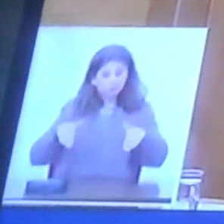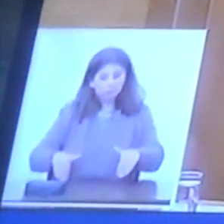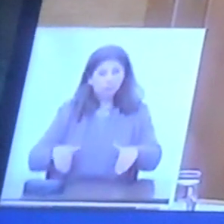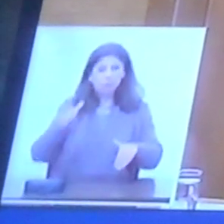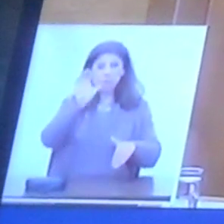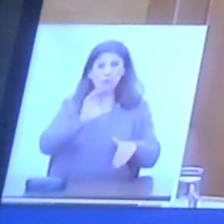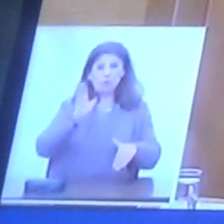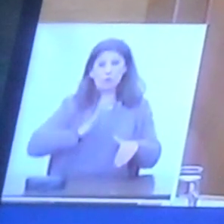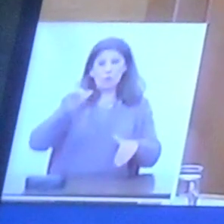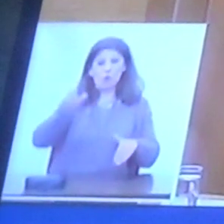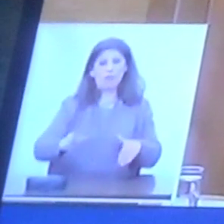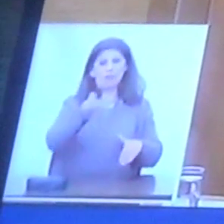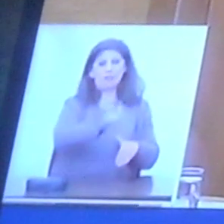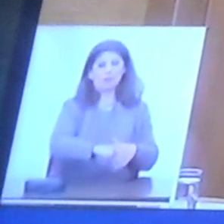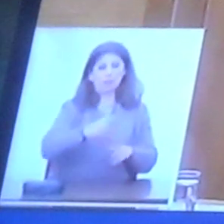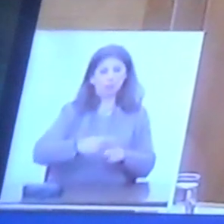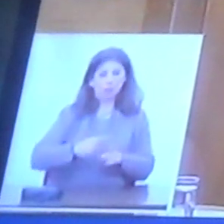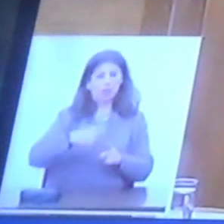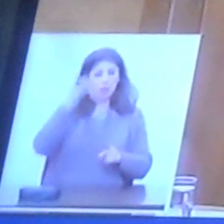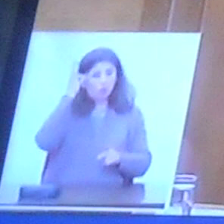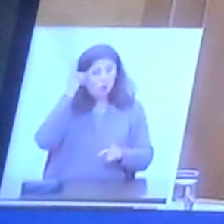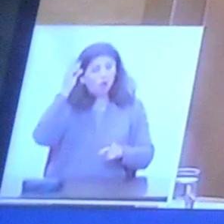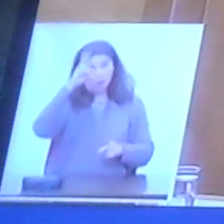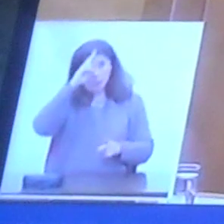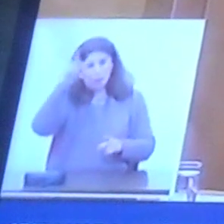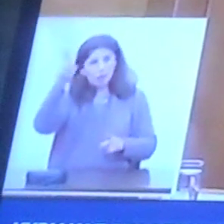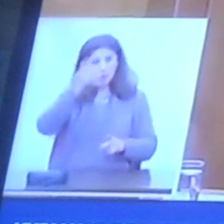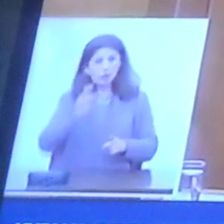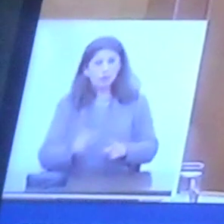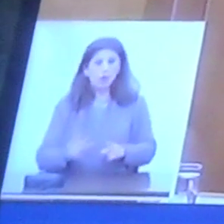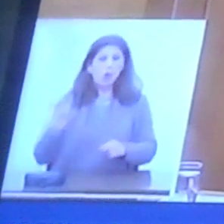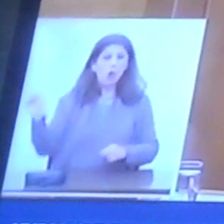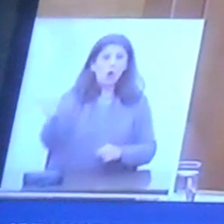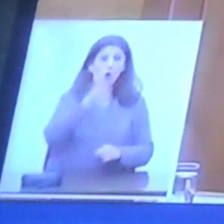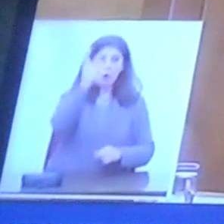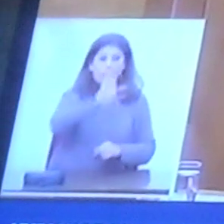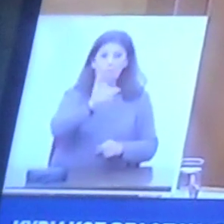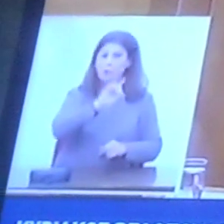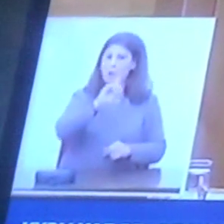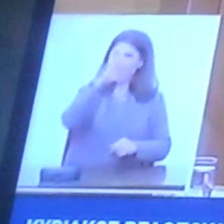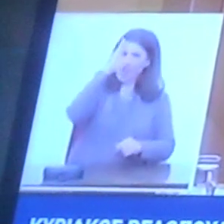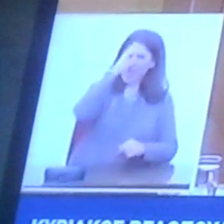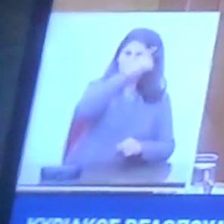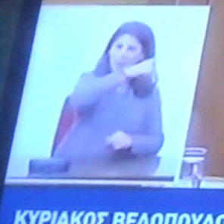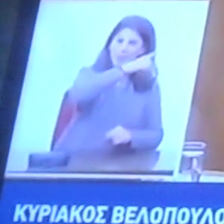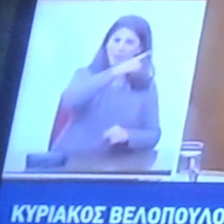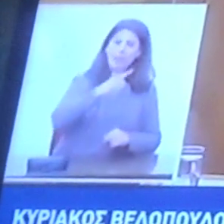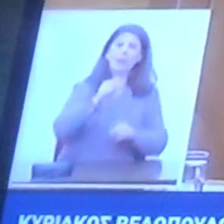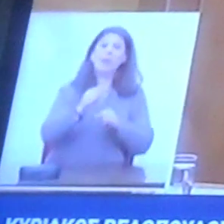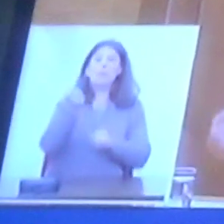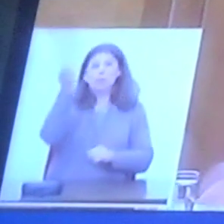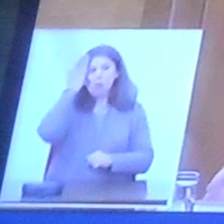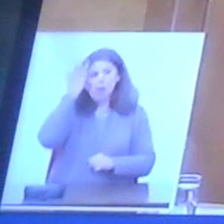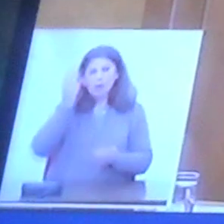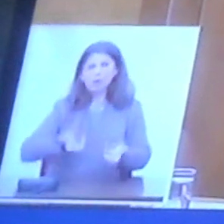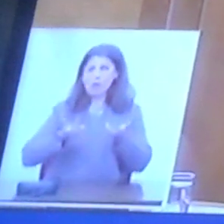Ευρωπαίο πολίτη, τον Έλληνα, τον Γάλλο, τον Ιταλό, τον Γερμανό, όλους τους Ευρωπαίους και όχι την Αμερική με το ακριβό LNG που θέλει